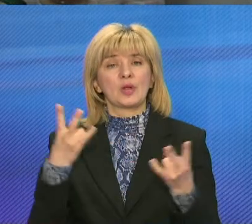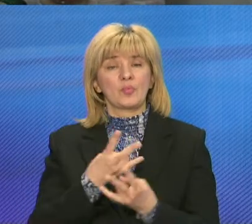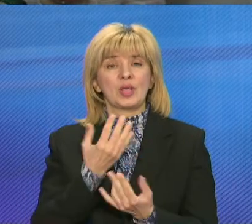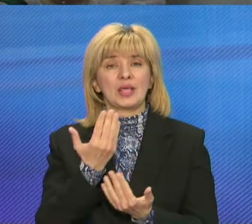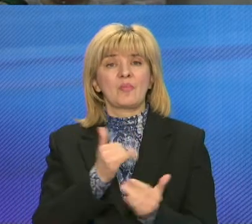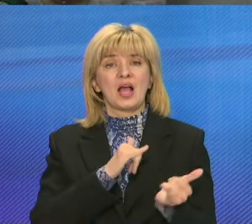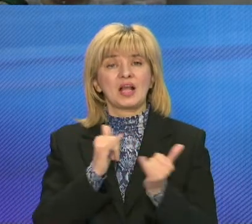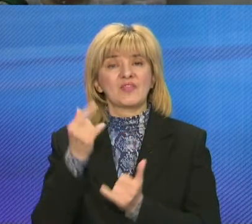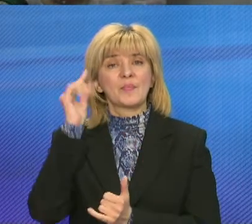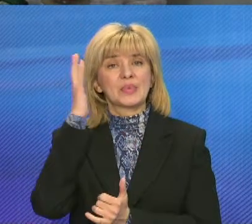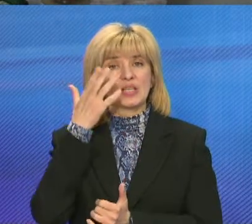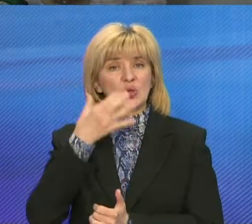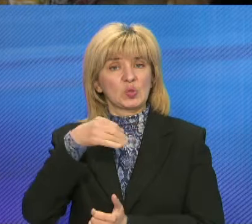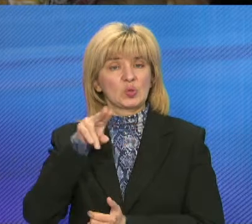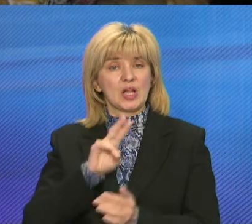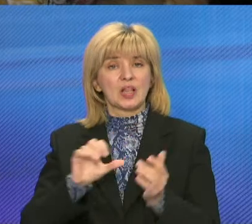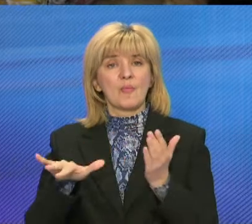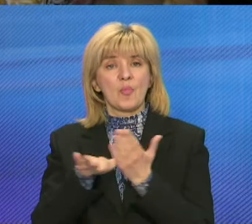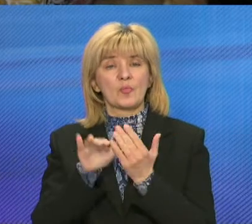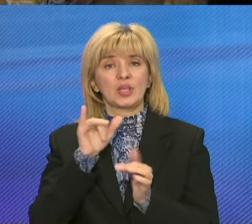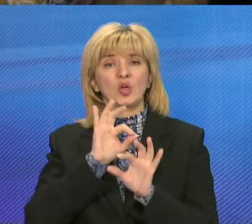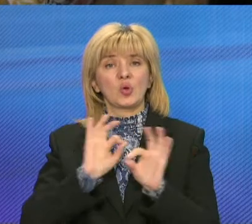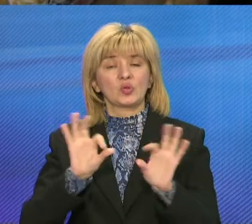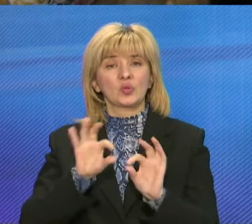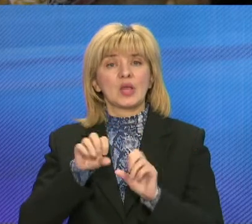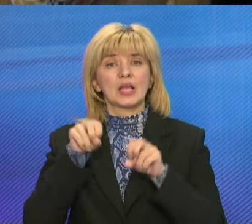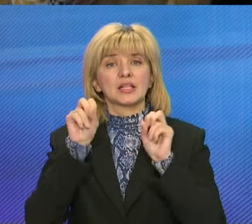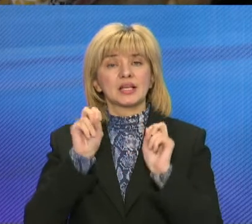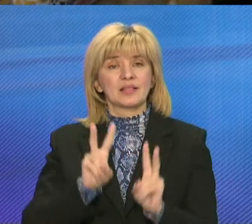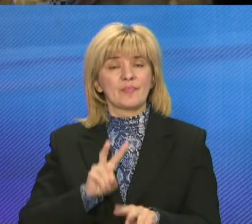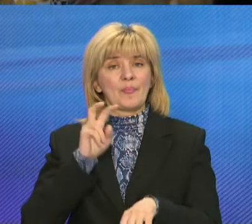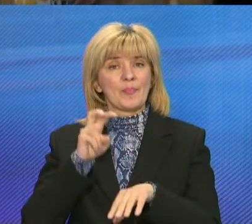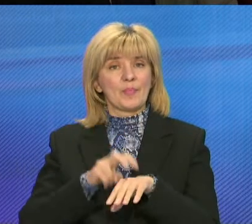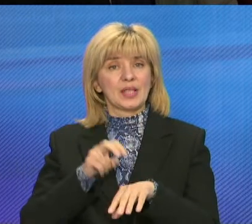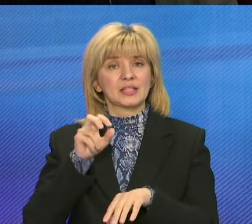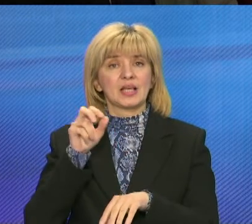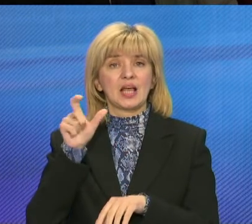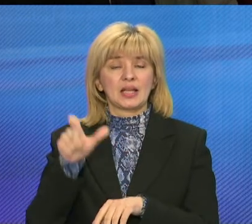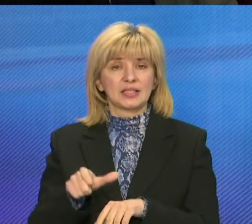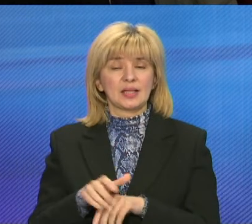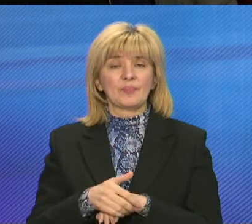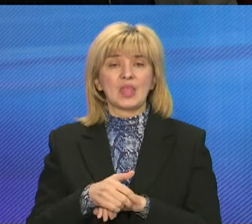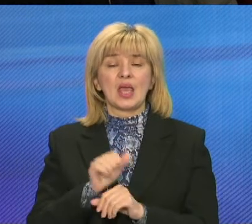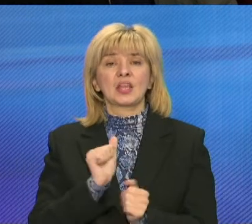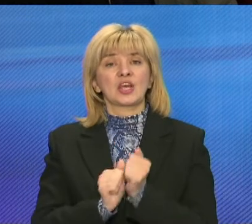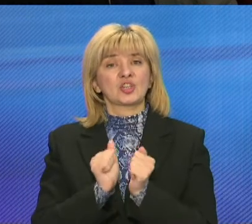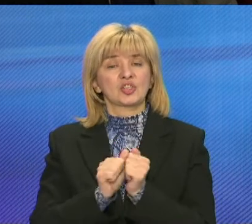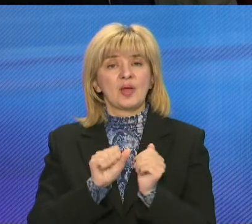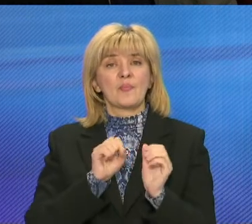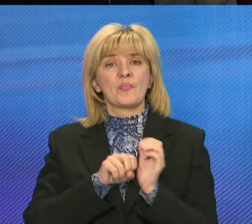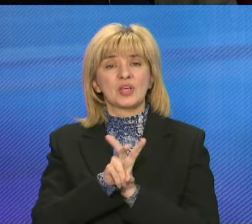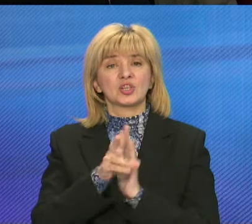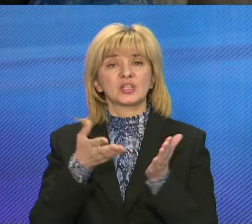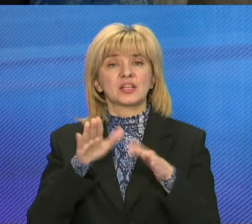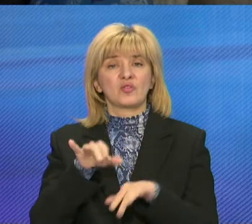аказваецца псіхасацыяльная падтрымка або кансультацыя профільнага спецыяліста. Найчасцей бежанцы з Украіны застаюцца ў Гродні на пару дзён,